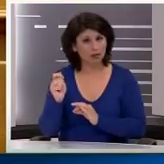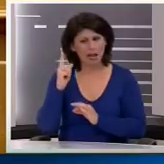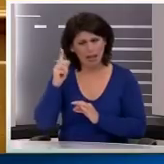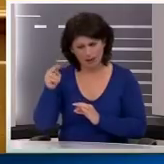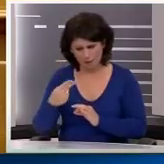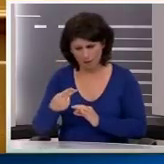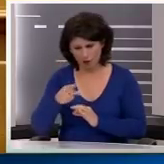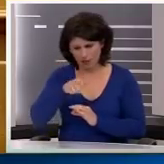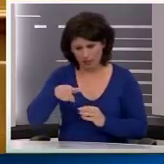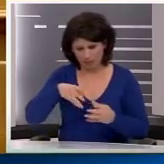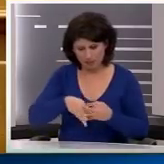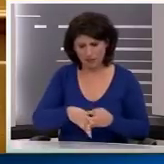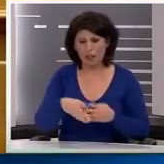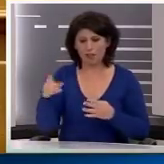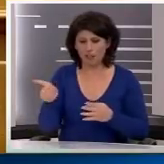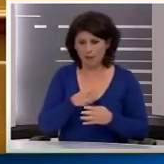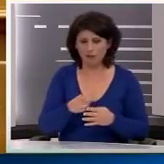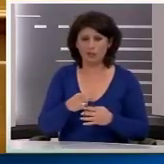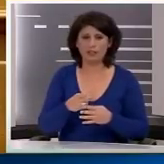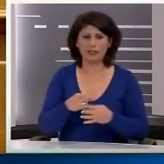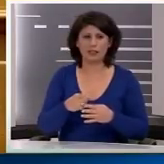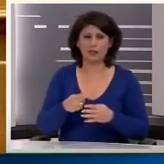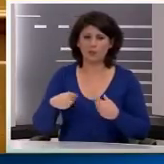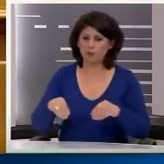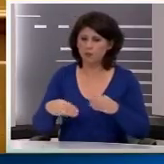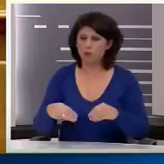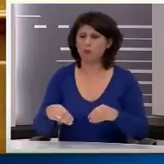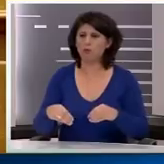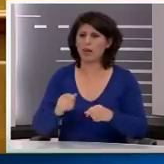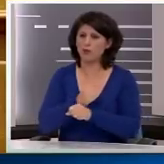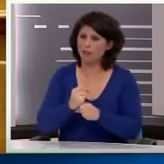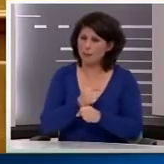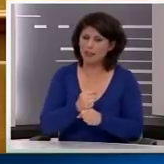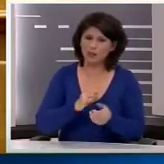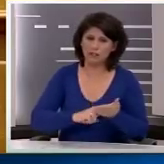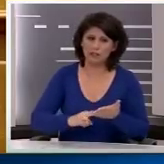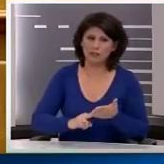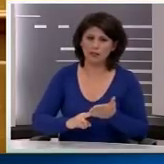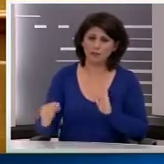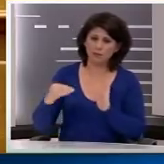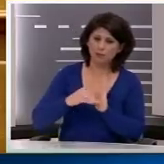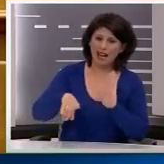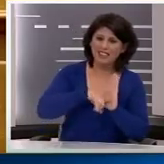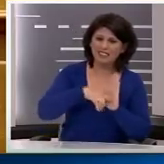ανασυνταγή, διαφορά λιανικής ασφαλιστικής τιμής, ένταξη στην αρνητική λίστα